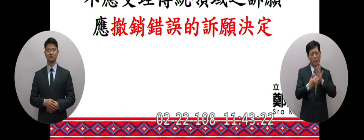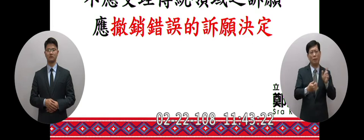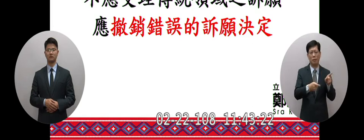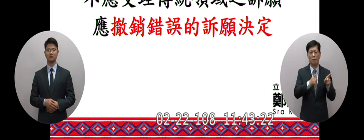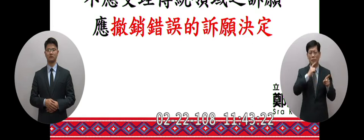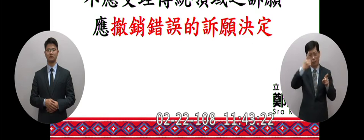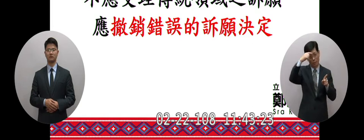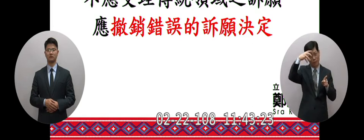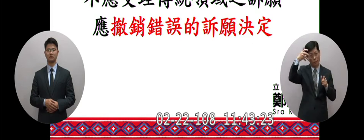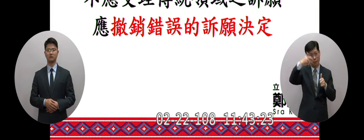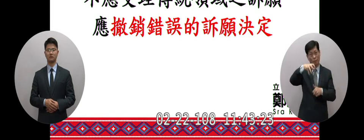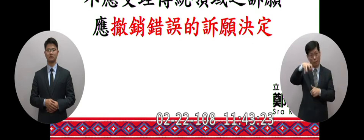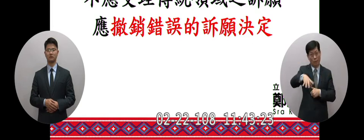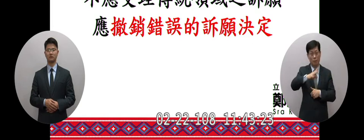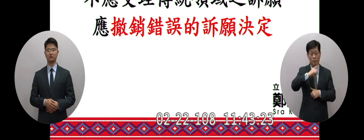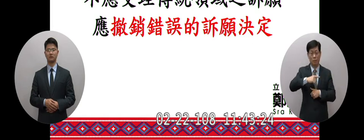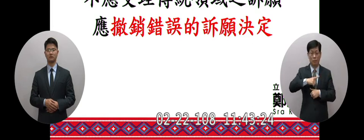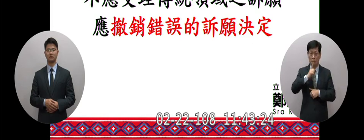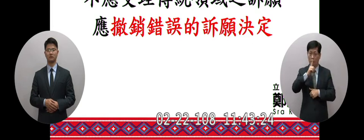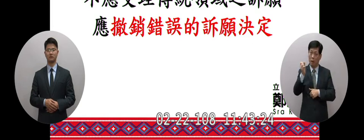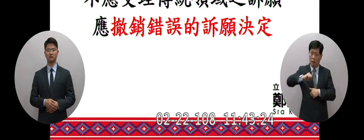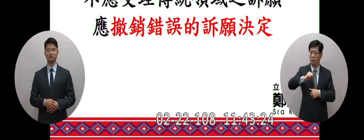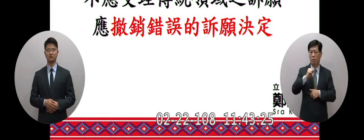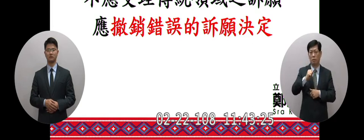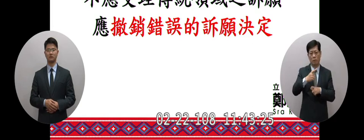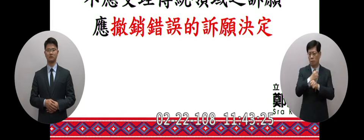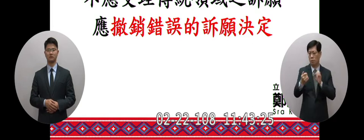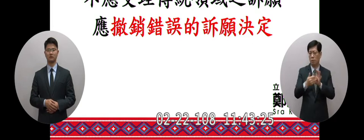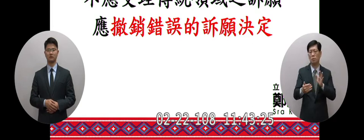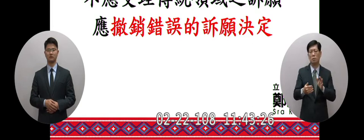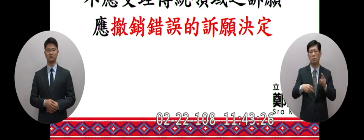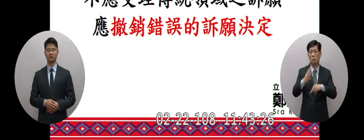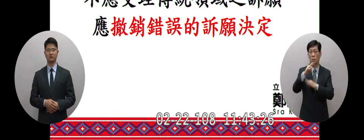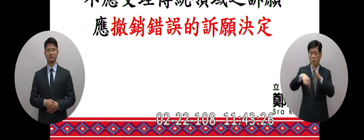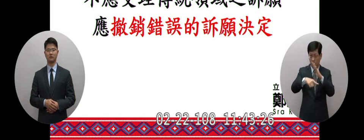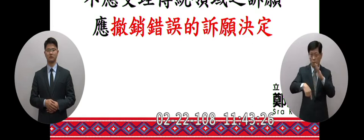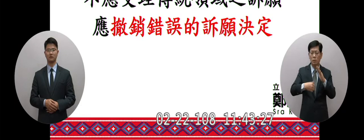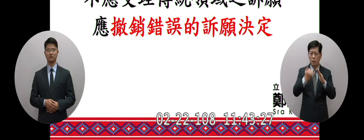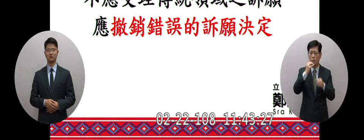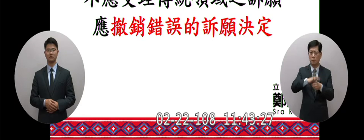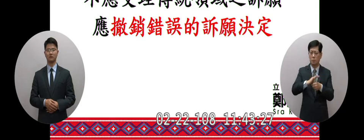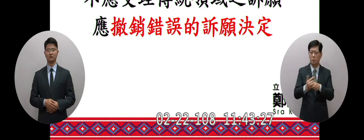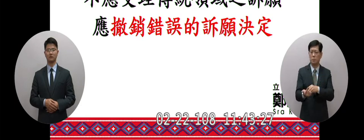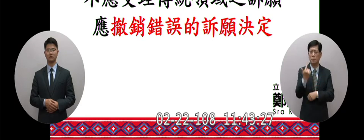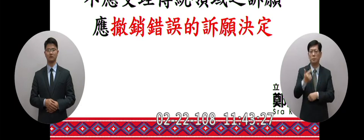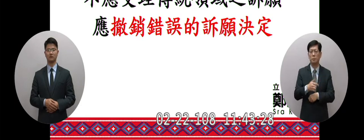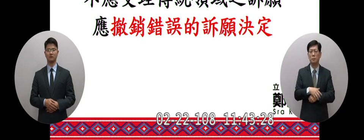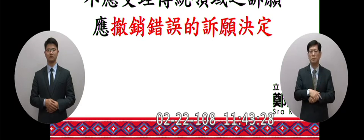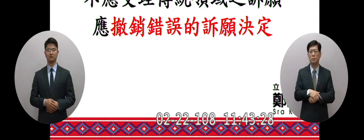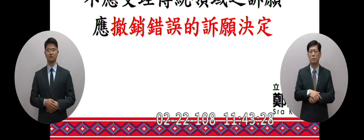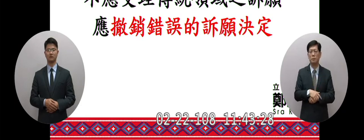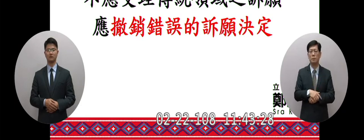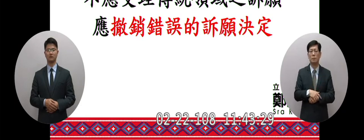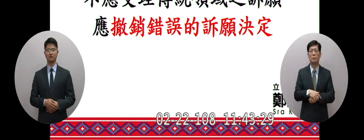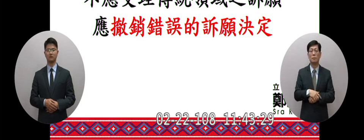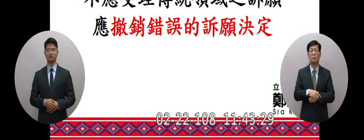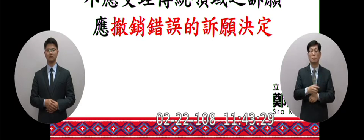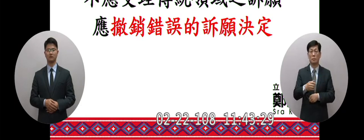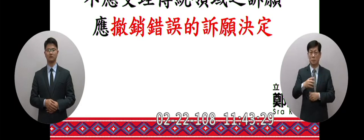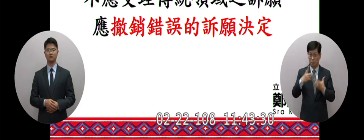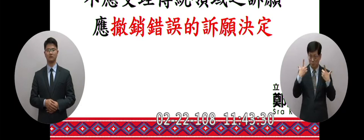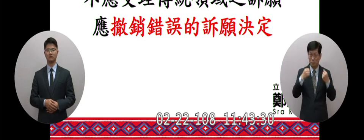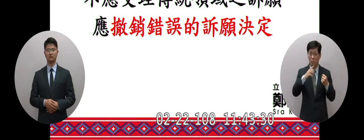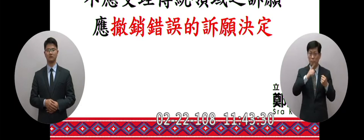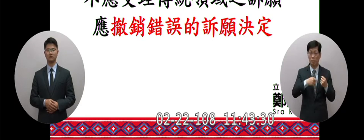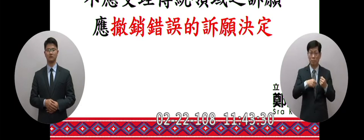传统领域之宿院，应该啊，行政院你亡羊补牢，应该要撤销